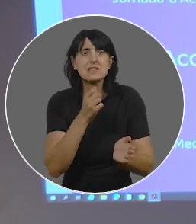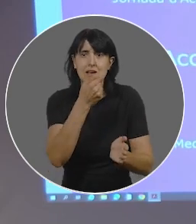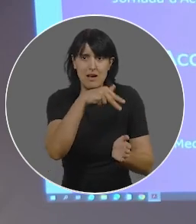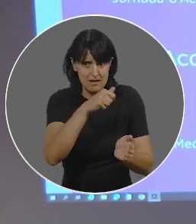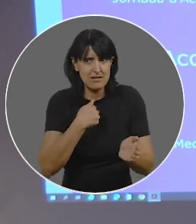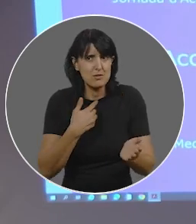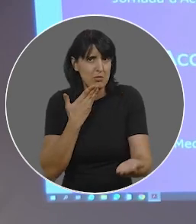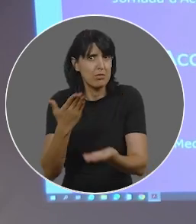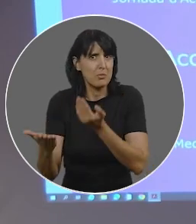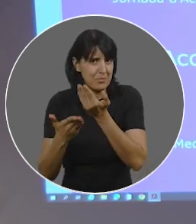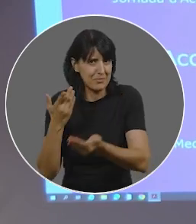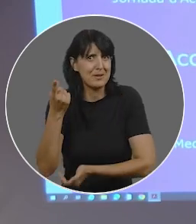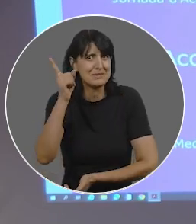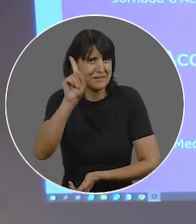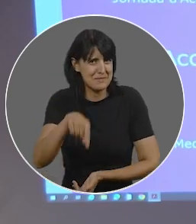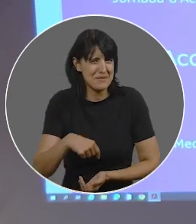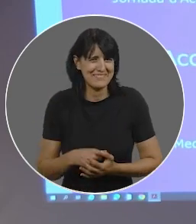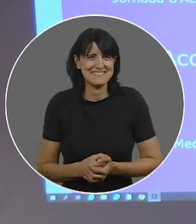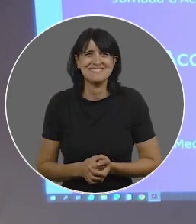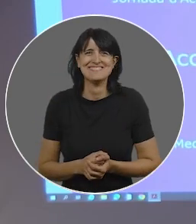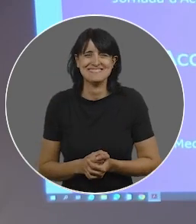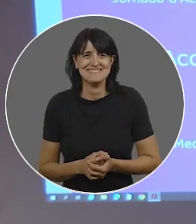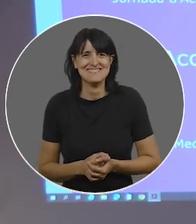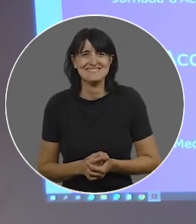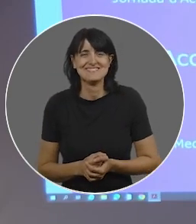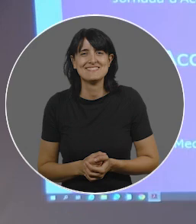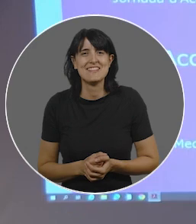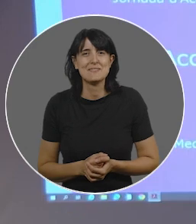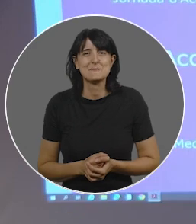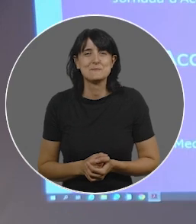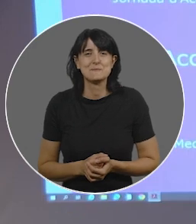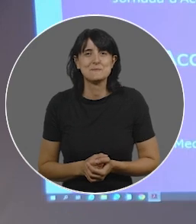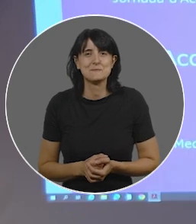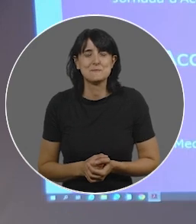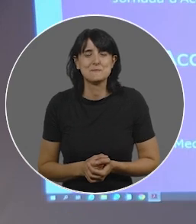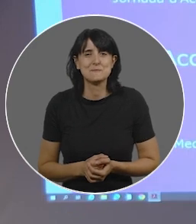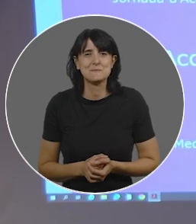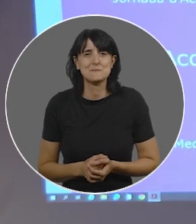Anna, nosaltres també li reclamem coses. No.